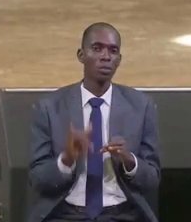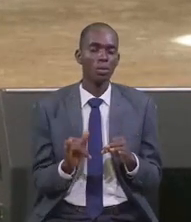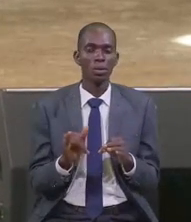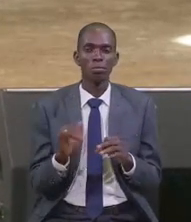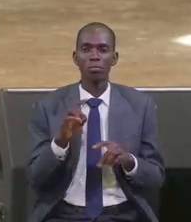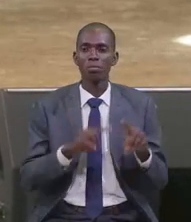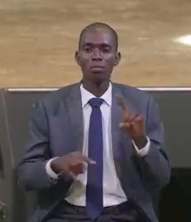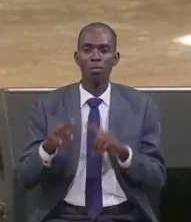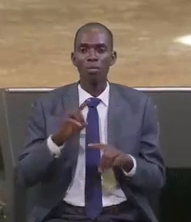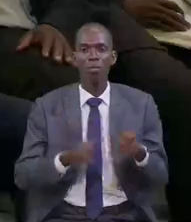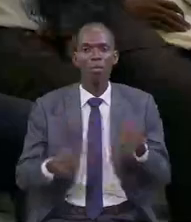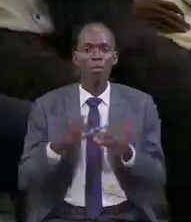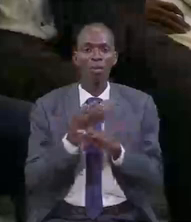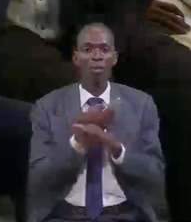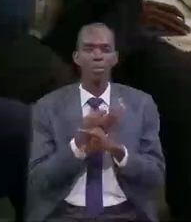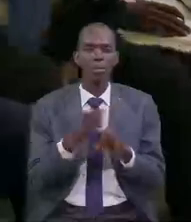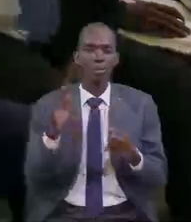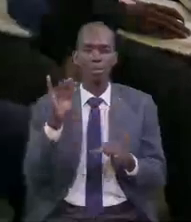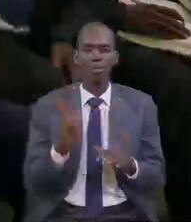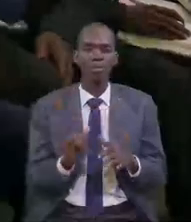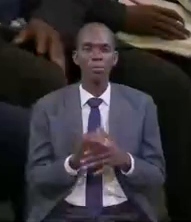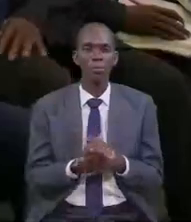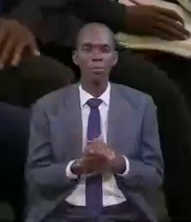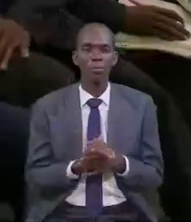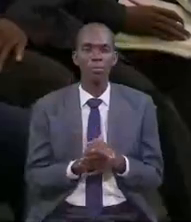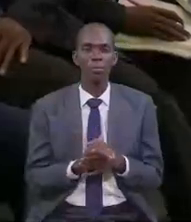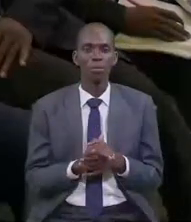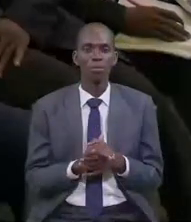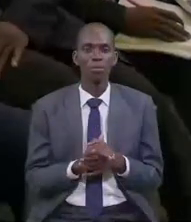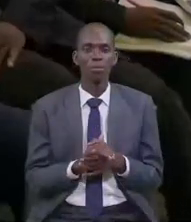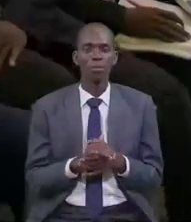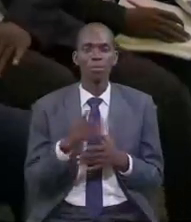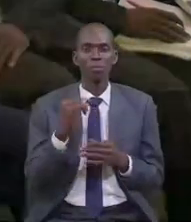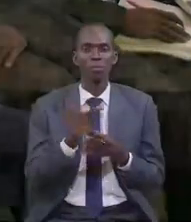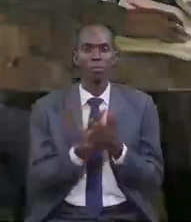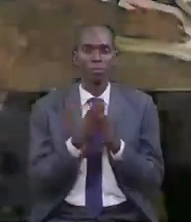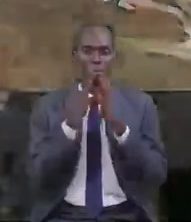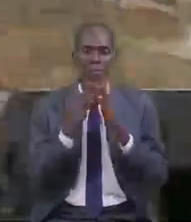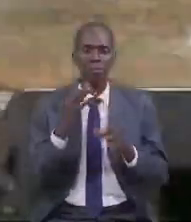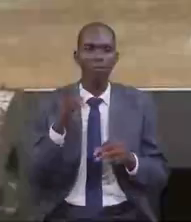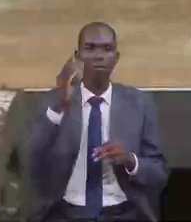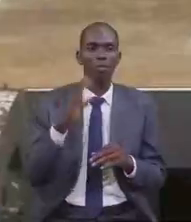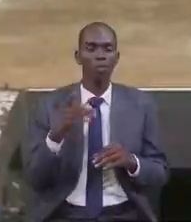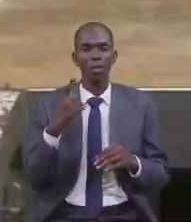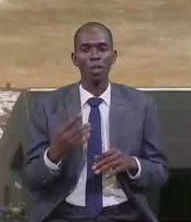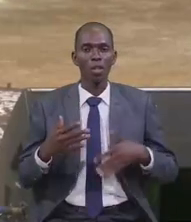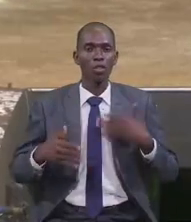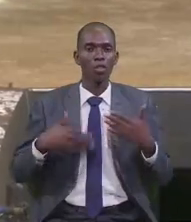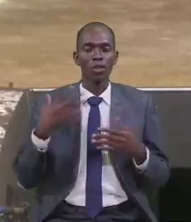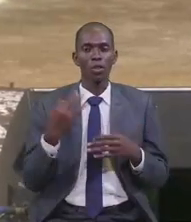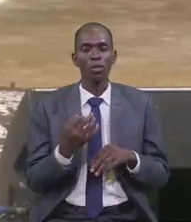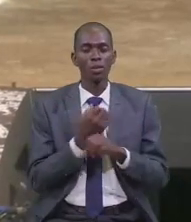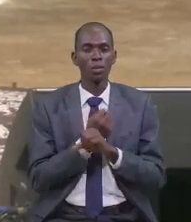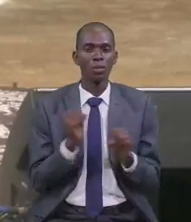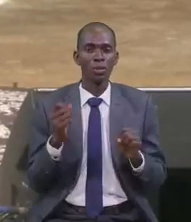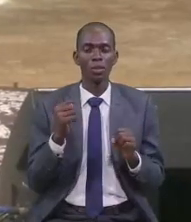là-bas? Gratuitement. Que la paix de Dieu, la joie du salut, la